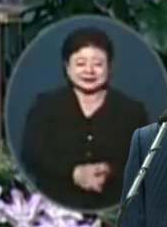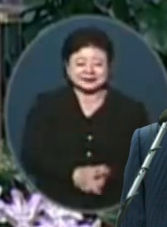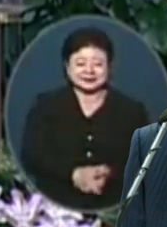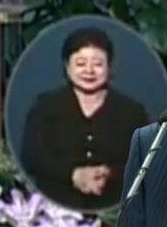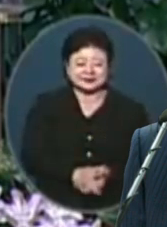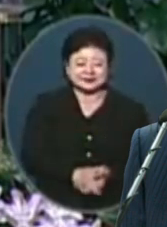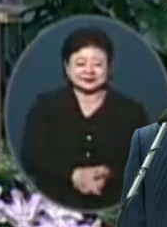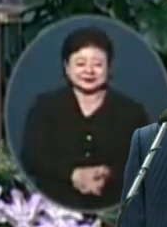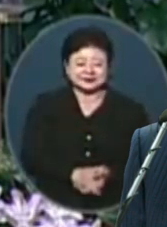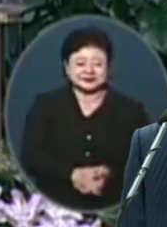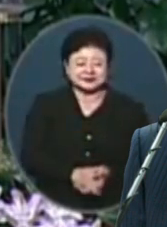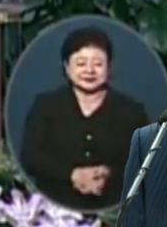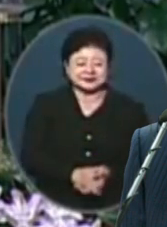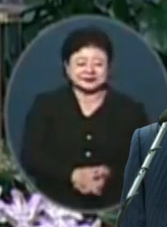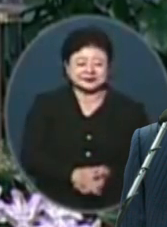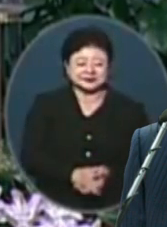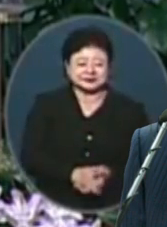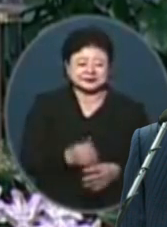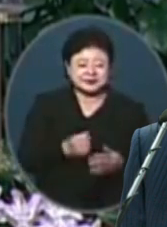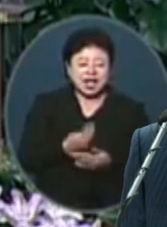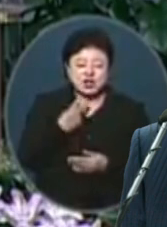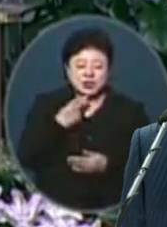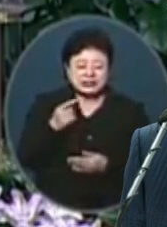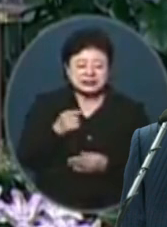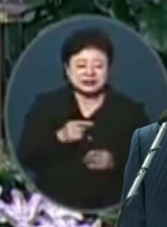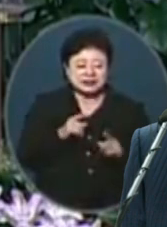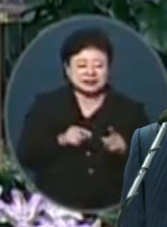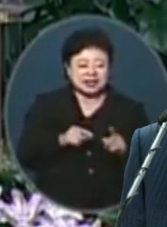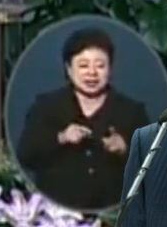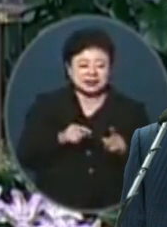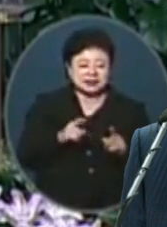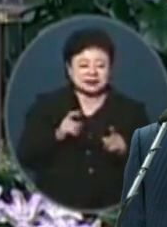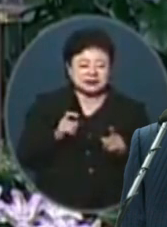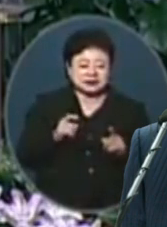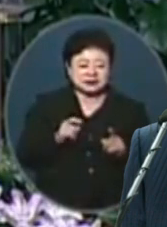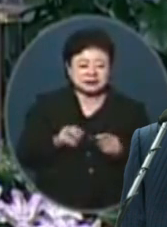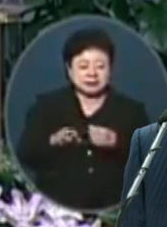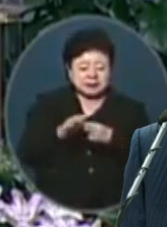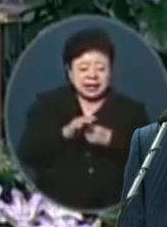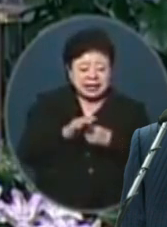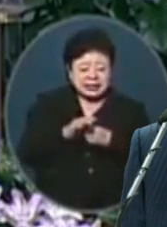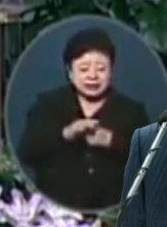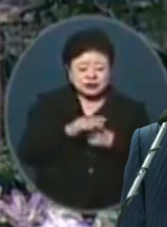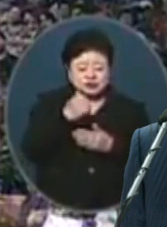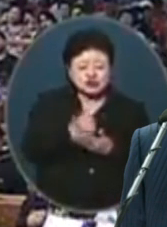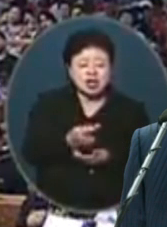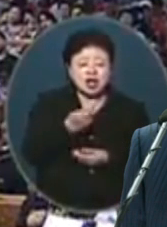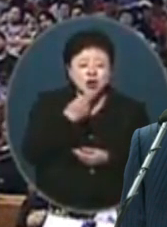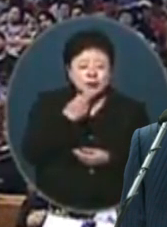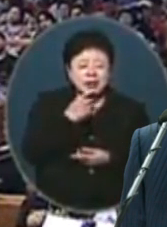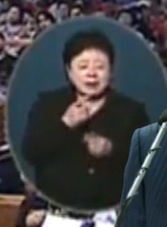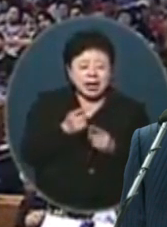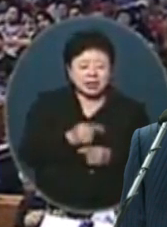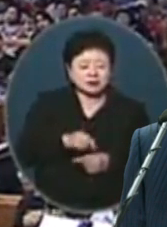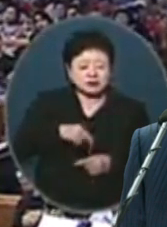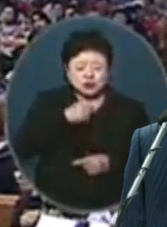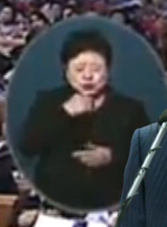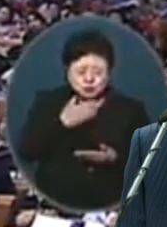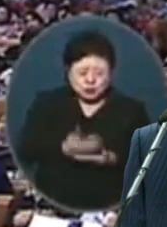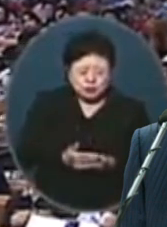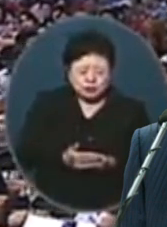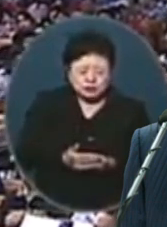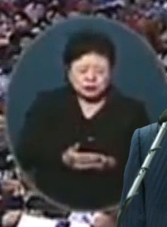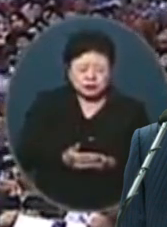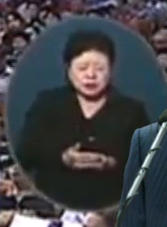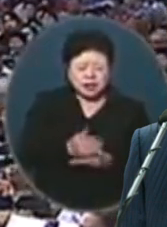죄인이라는 것입니다. 그래서 요한 1서 1장 8절로 10절에 만일 우리가 죄가 없다고 말하면 스스로 속이는